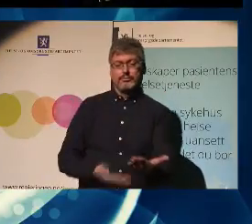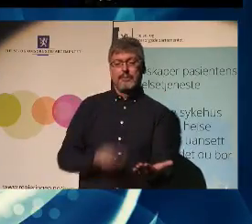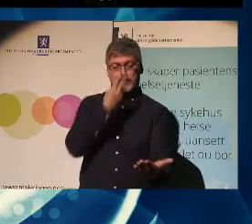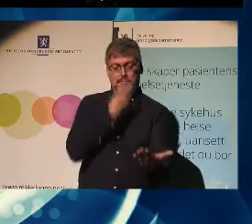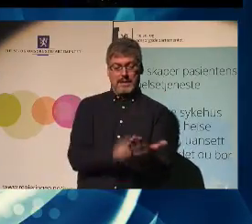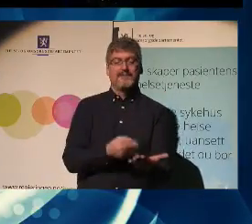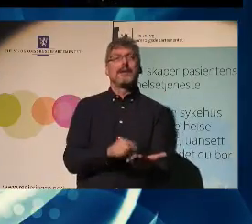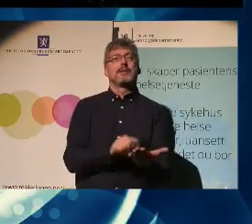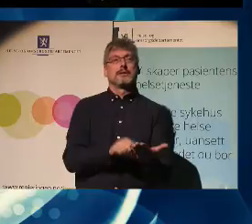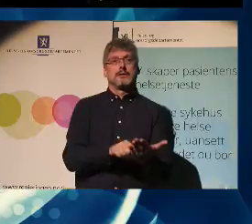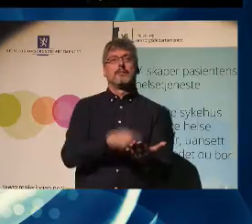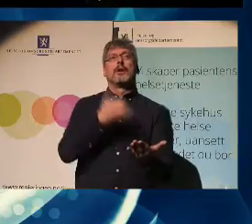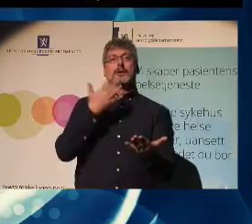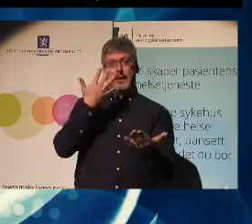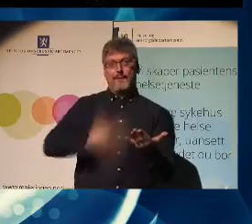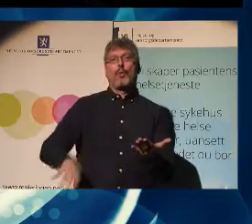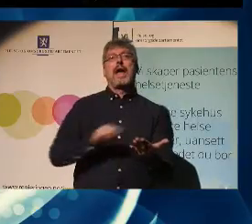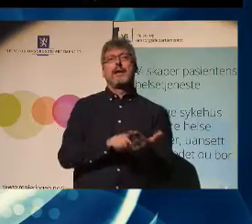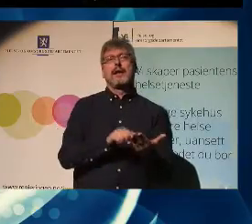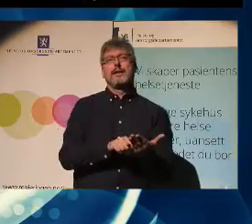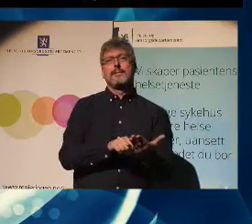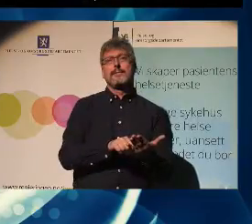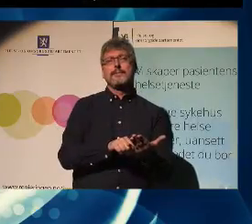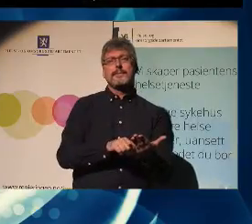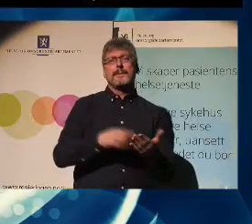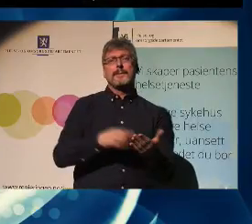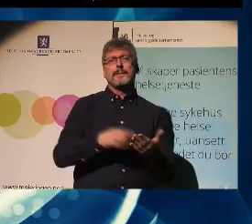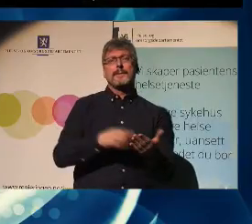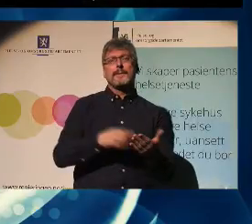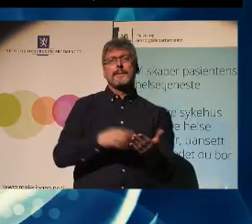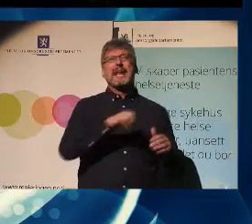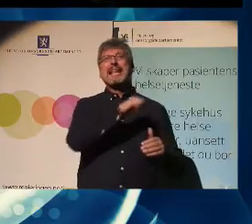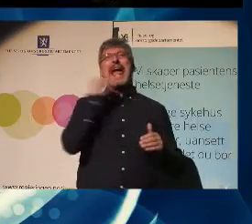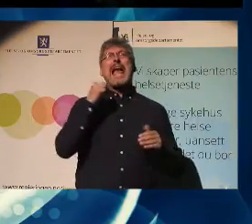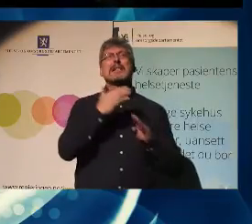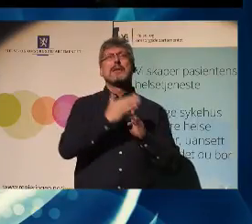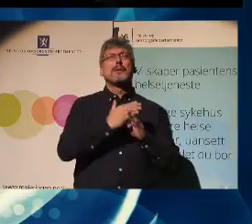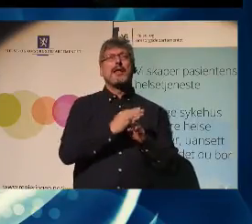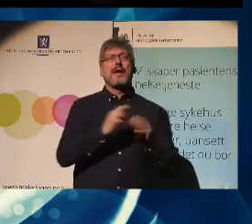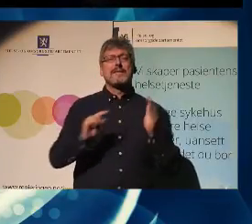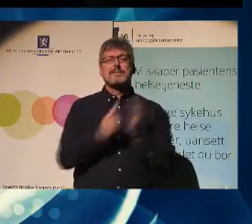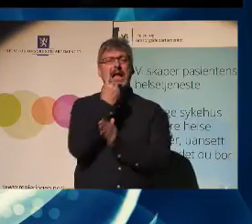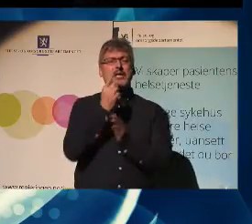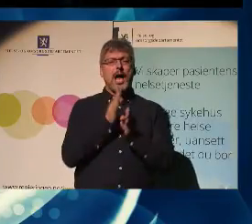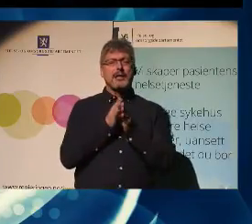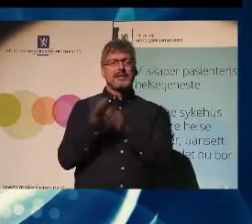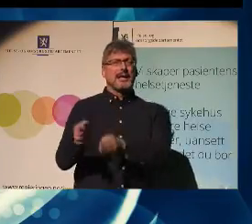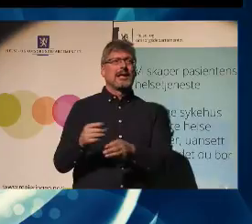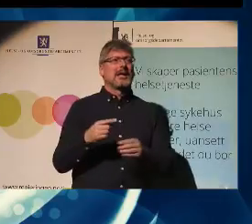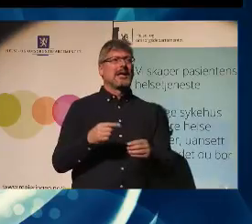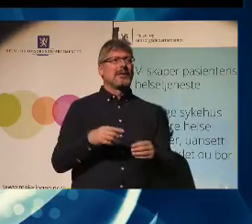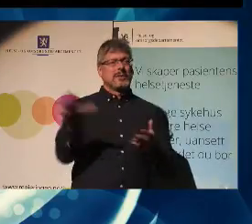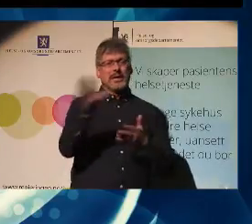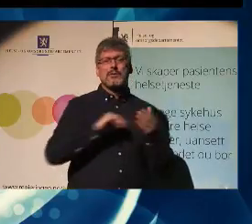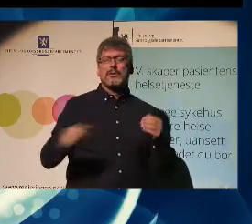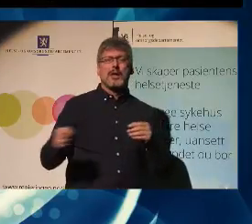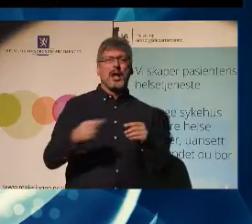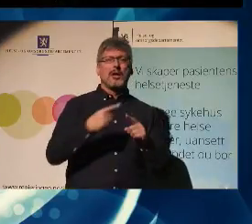for at noe virker. Det fører til en ekstrem grad av spesialisering. Det fører til at man måler seg